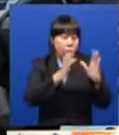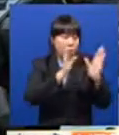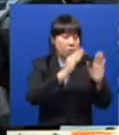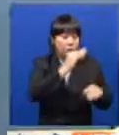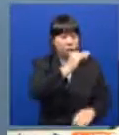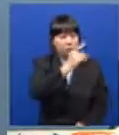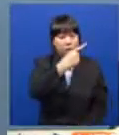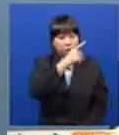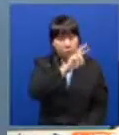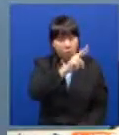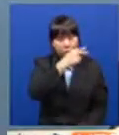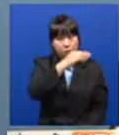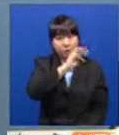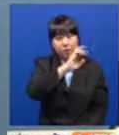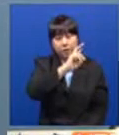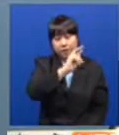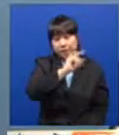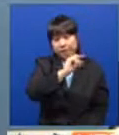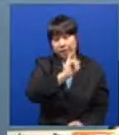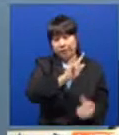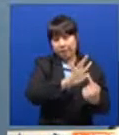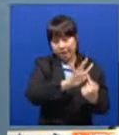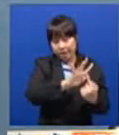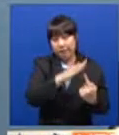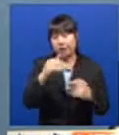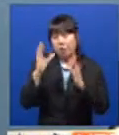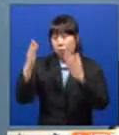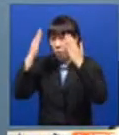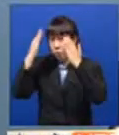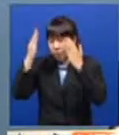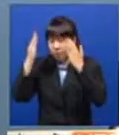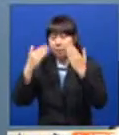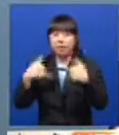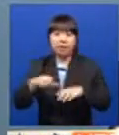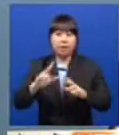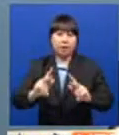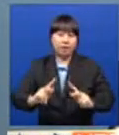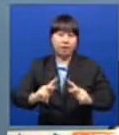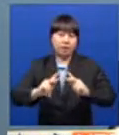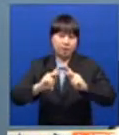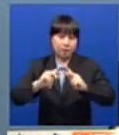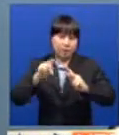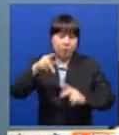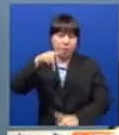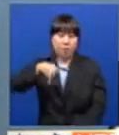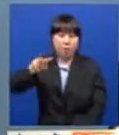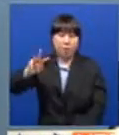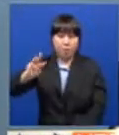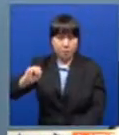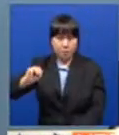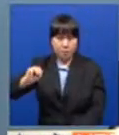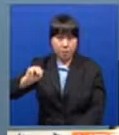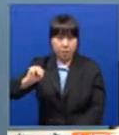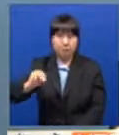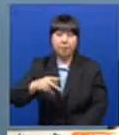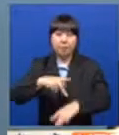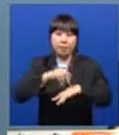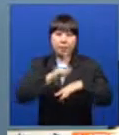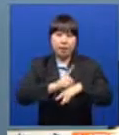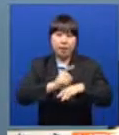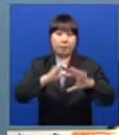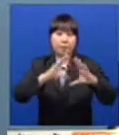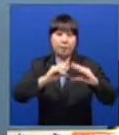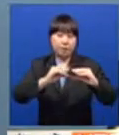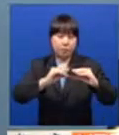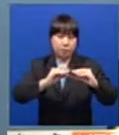ไม่ทราบสัญชาติพลตำรวจเอกอดุลย์แสงสิงแก้วรัฐมนตรีว่าการกระทรวงการพัฒนาสังคมและความมั่นคงของมนุษย์เป็นประธานการประชุมแนวทาง